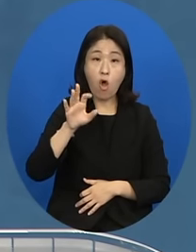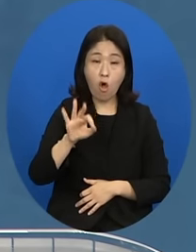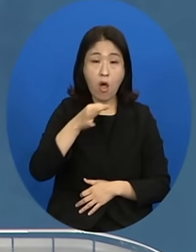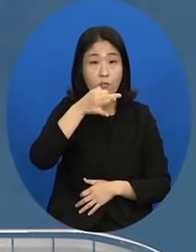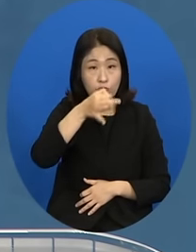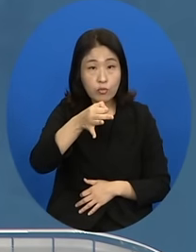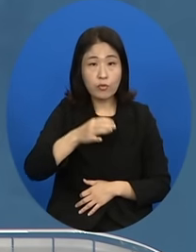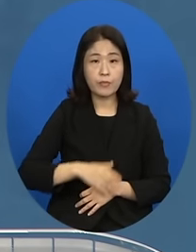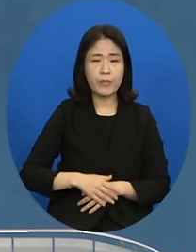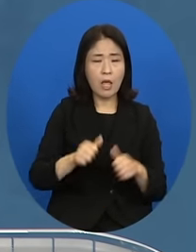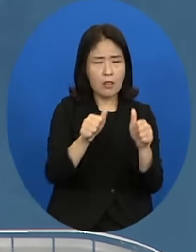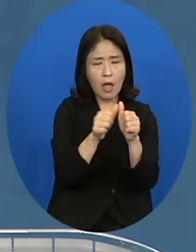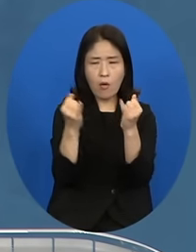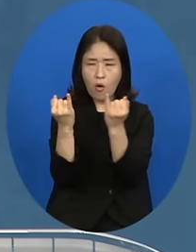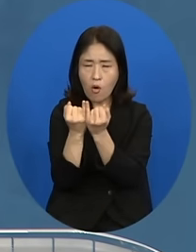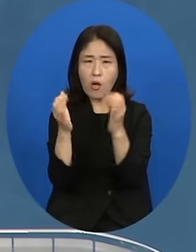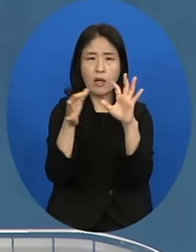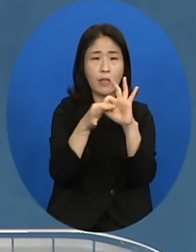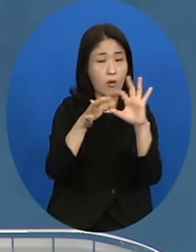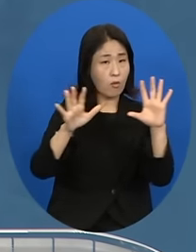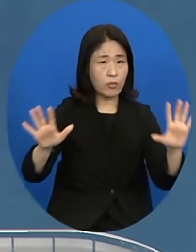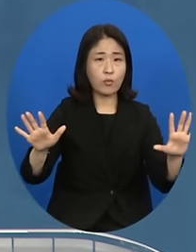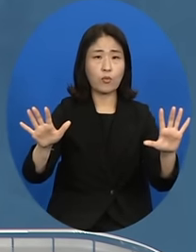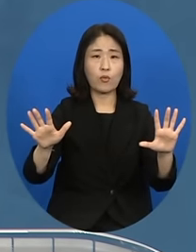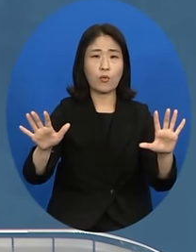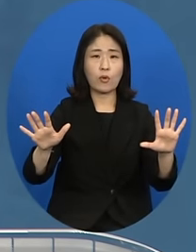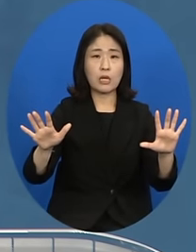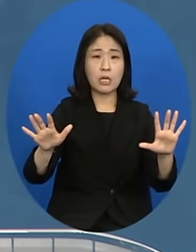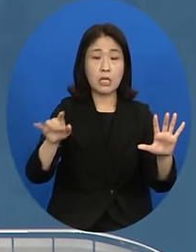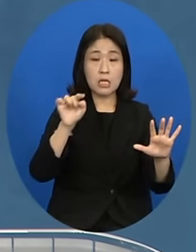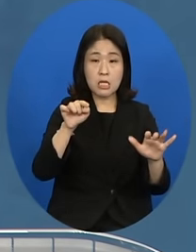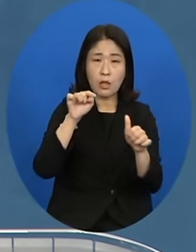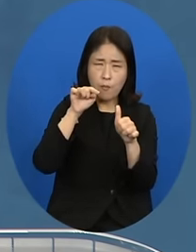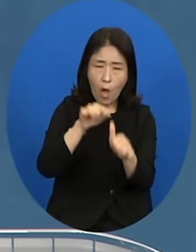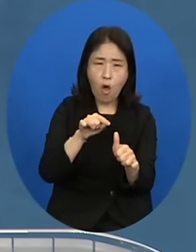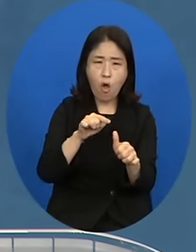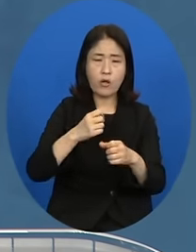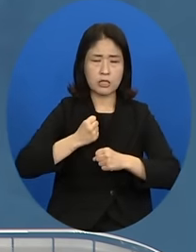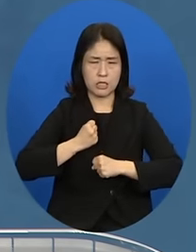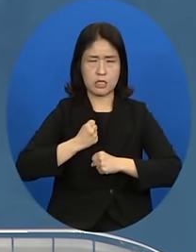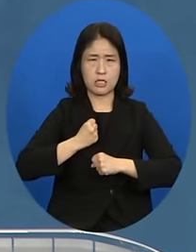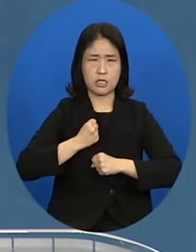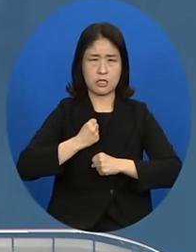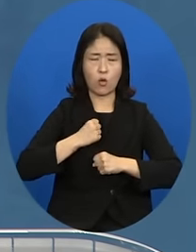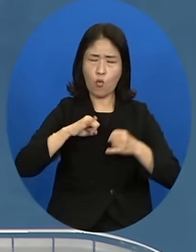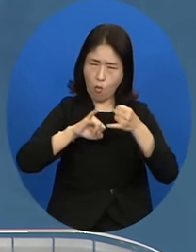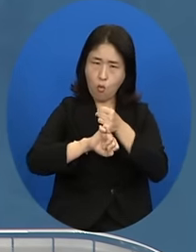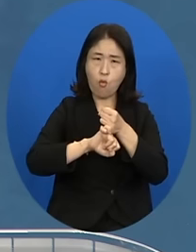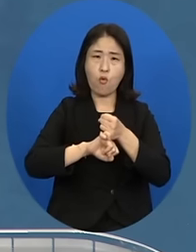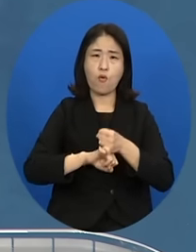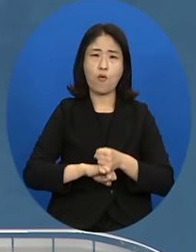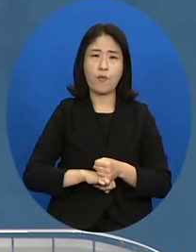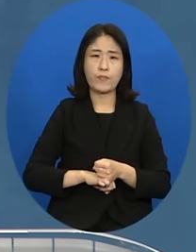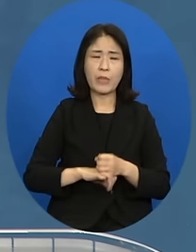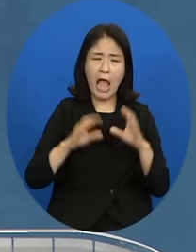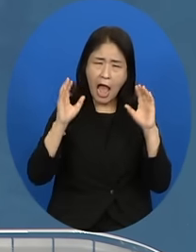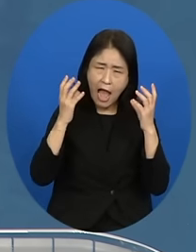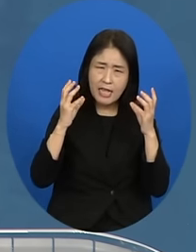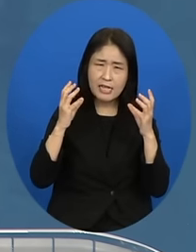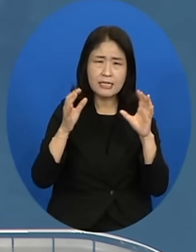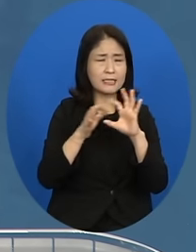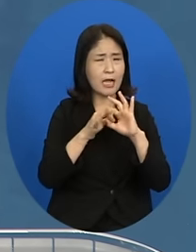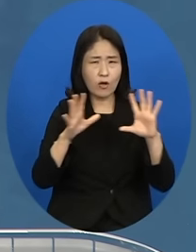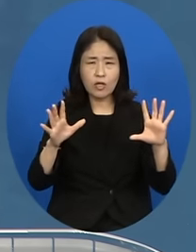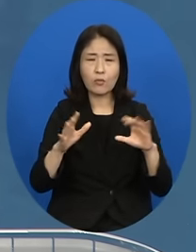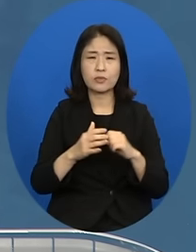남녀, 노소, 막론하고 이 명령을 우리는 지켜야 합니다. 어린아이여도 복음 들고